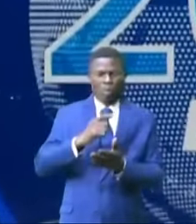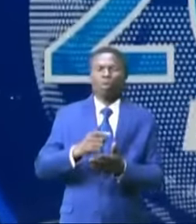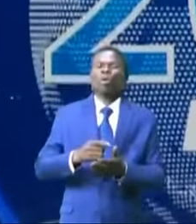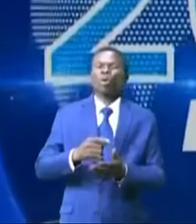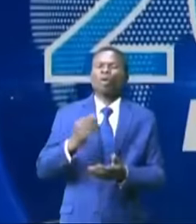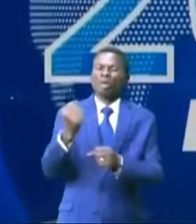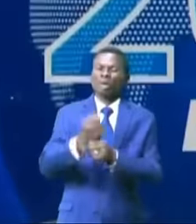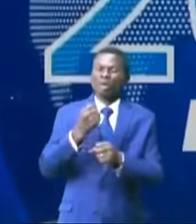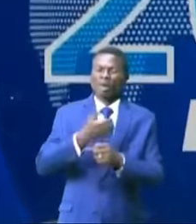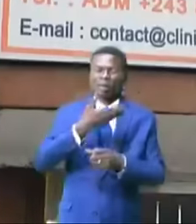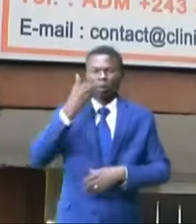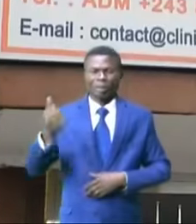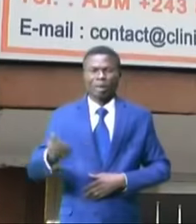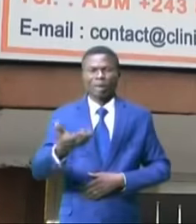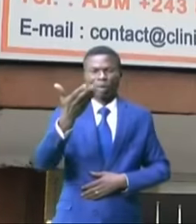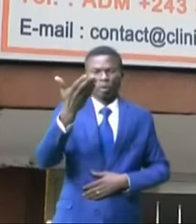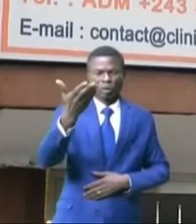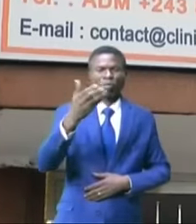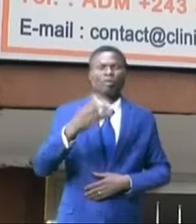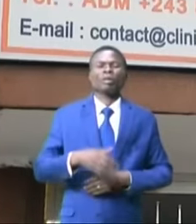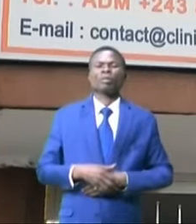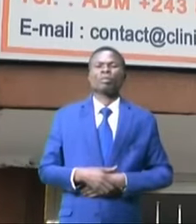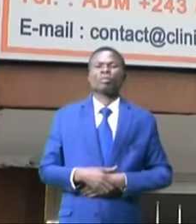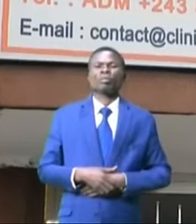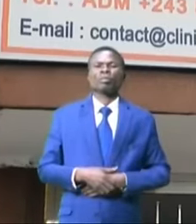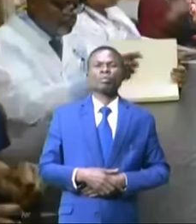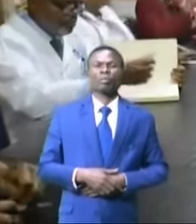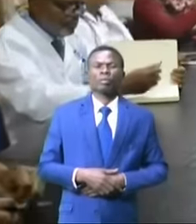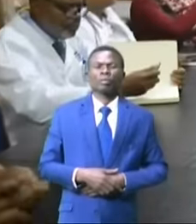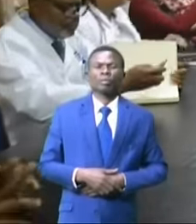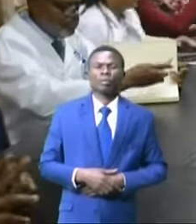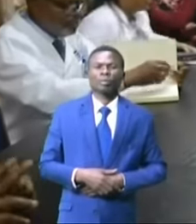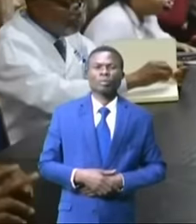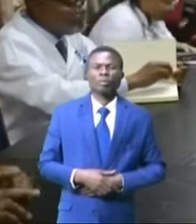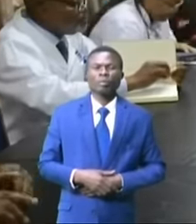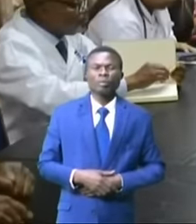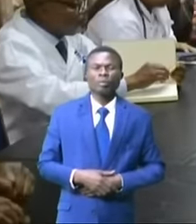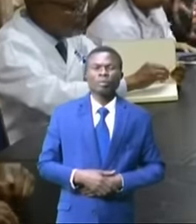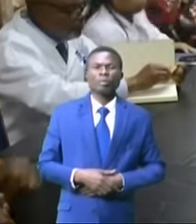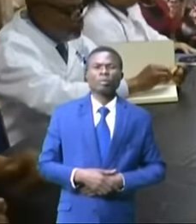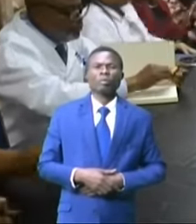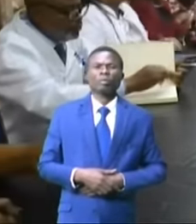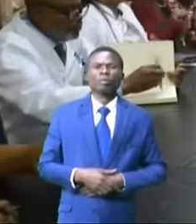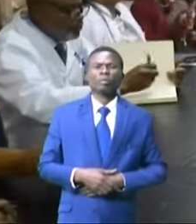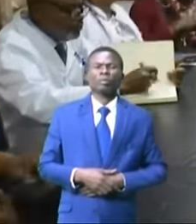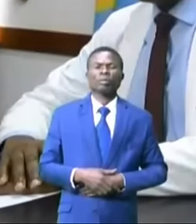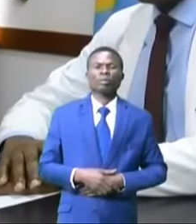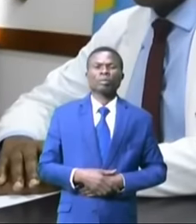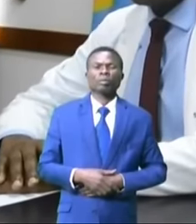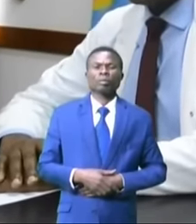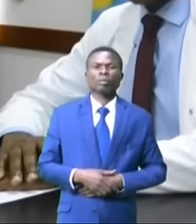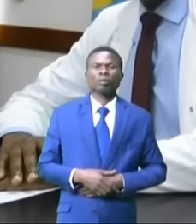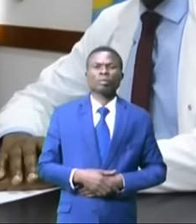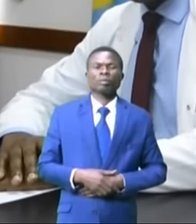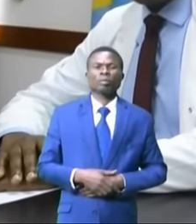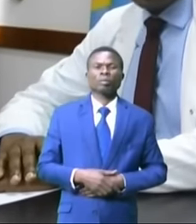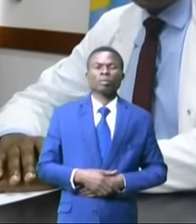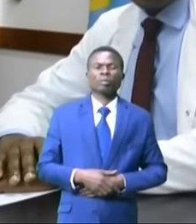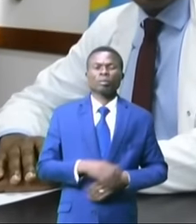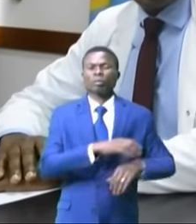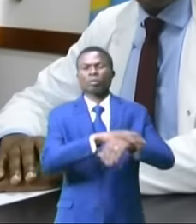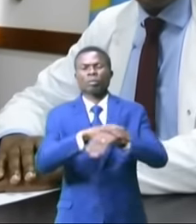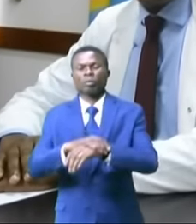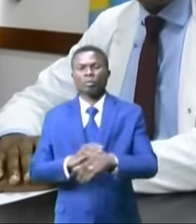sanitaire. Chimène Dondo. Autour de cette table, la délégation du Fonds de promotion de la santé, conduite par